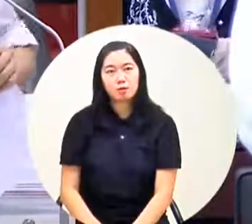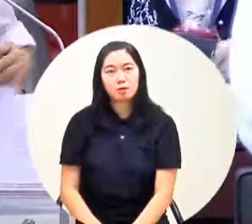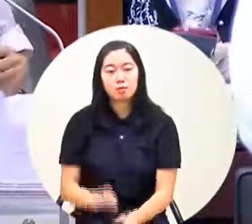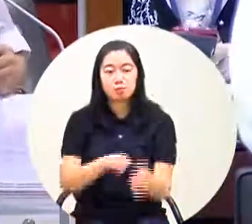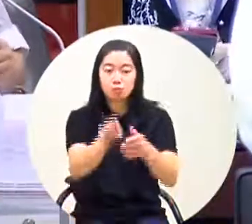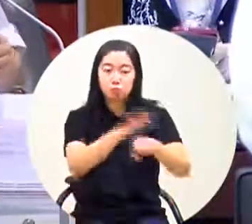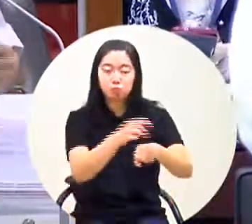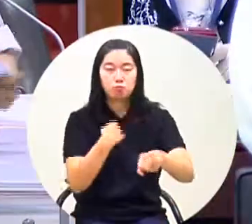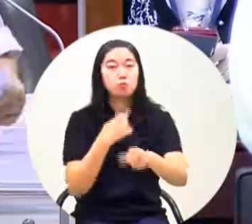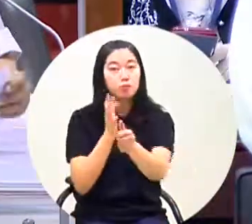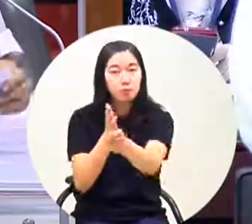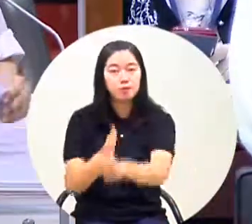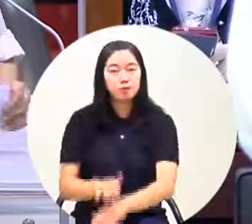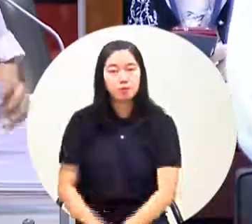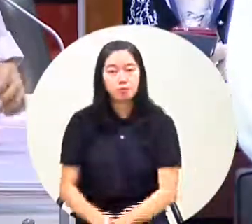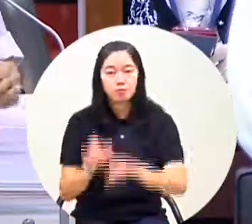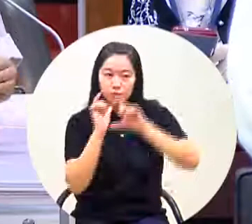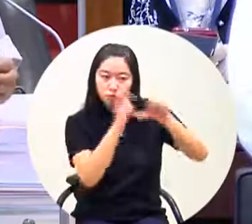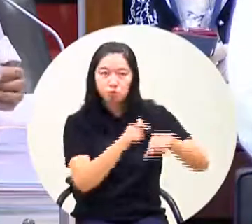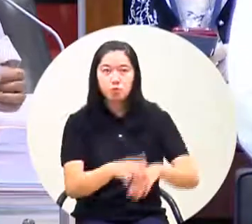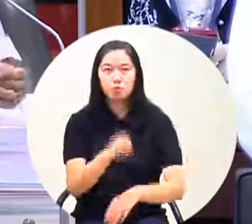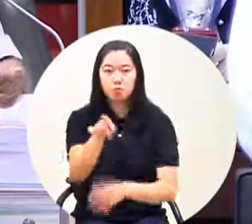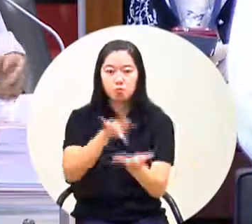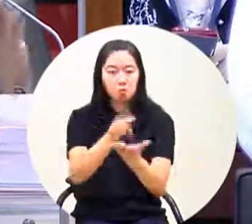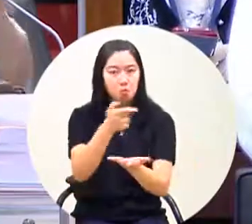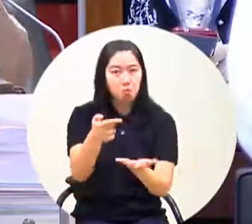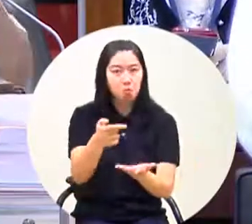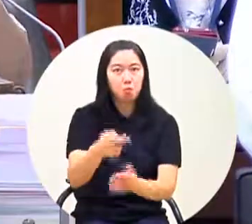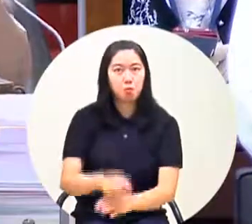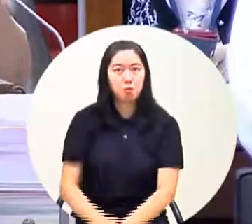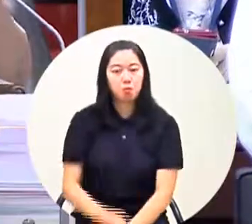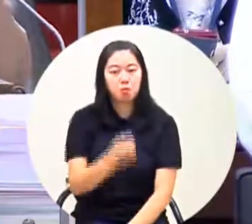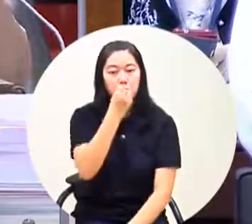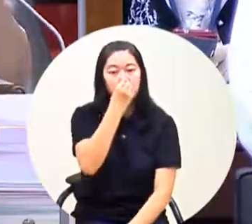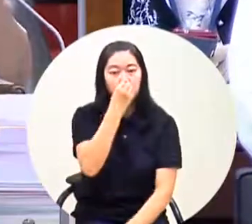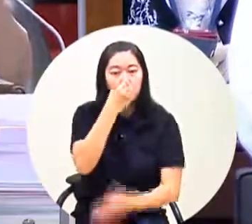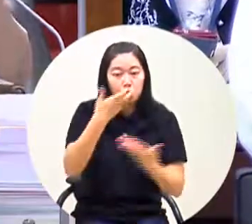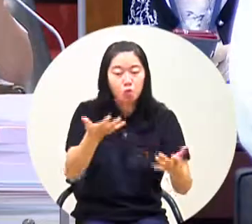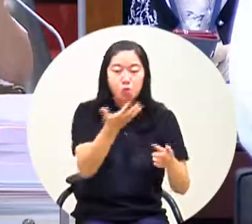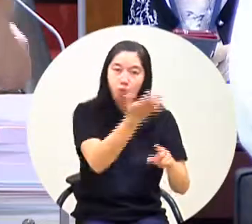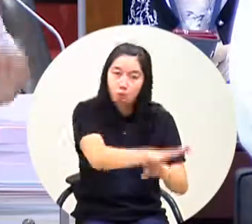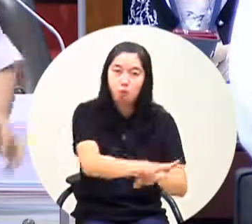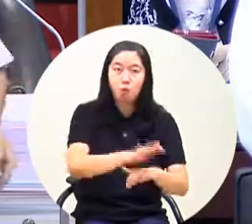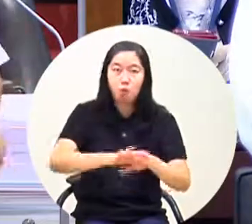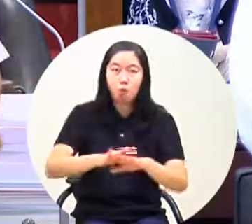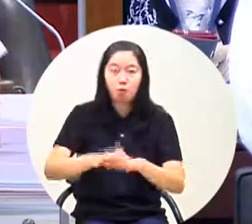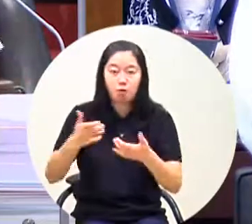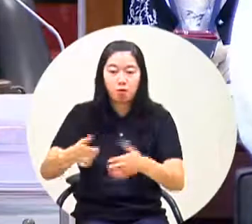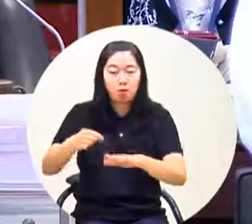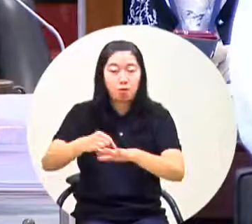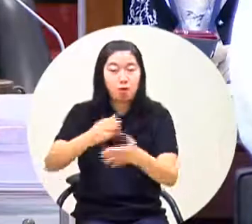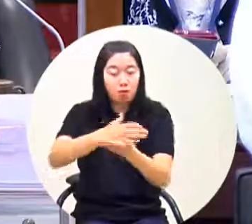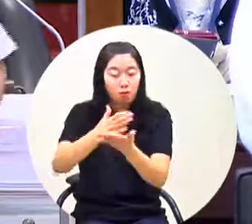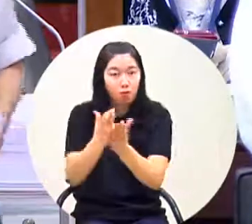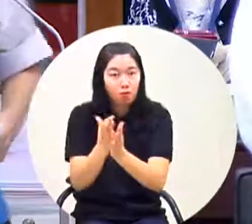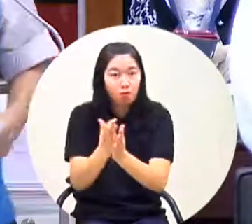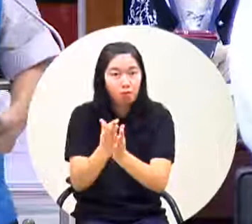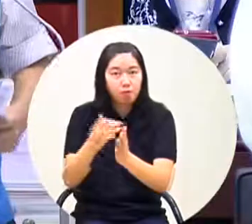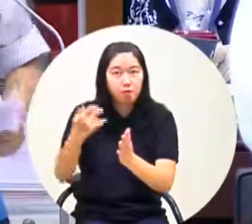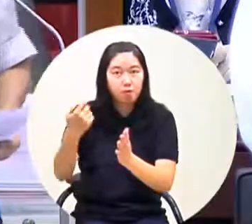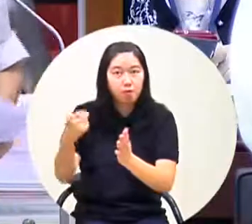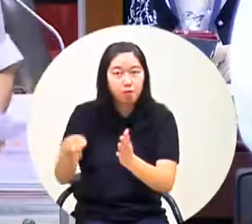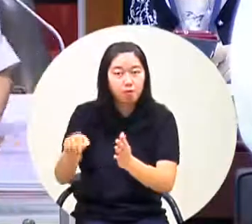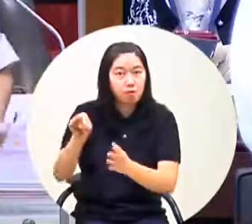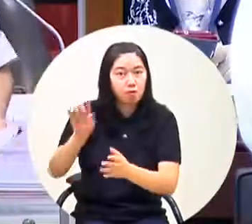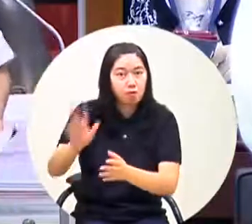要问你？ 基本上 是专业啊。 它的剧毒可能第一个是农作会死亡，第二个是说它相关的重金属或是相关的一些那个比较属于